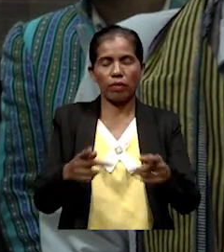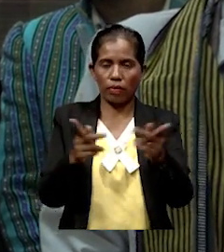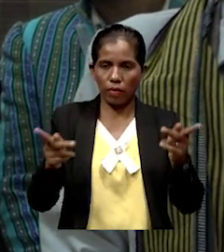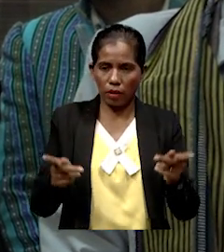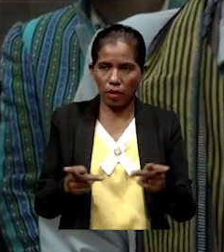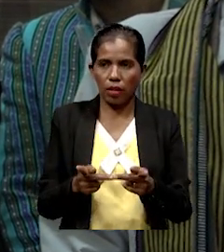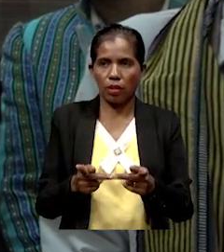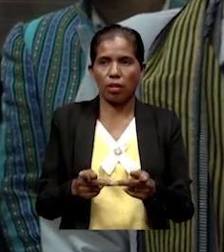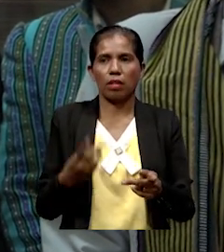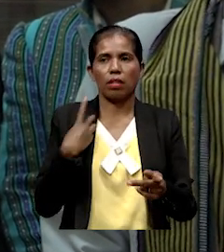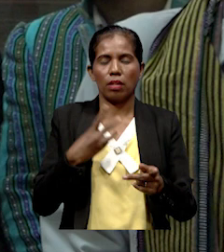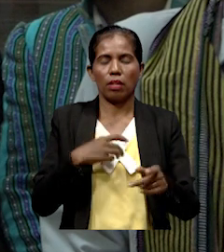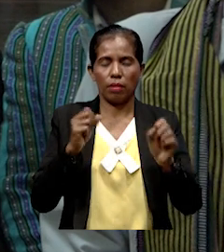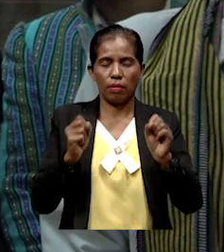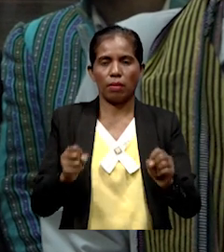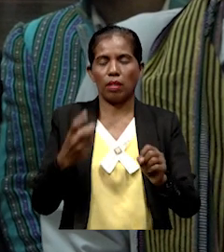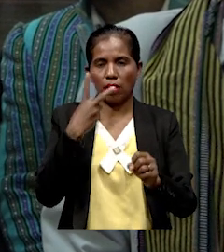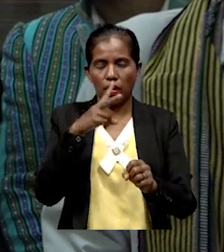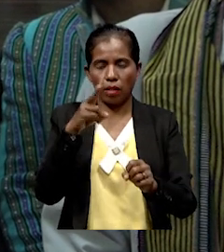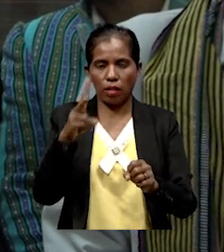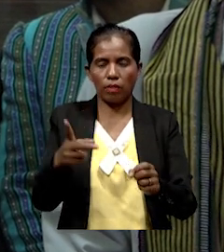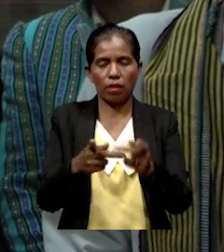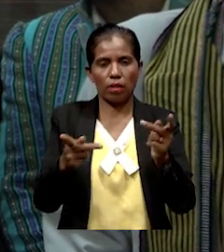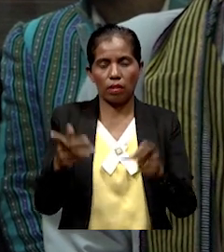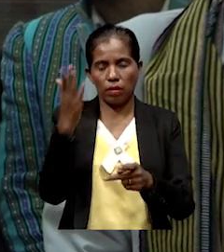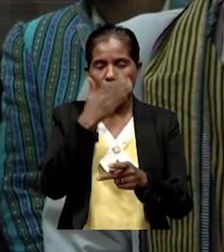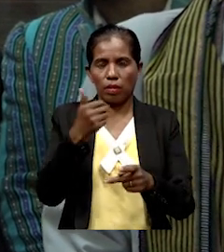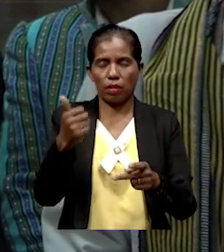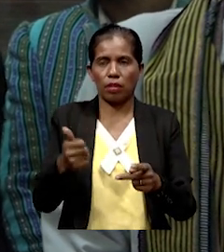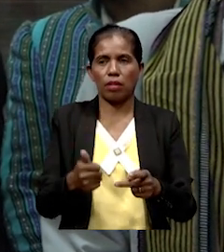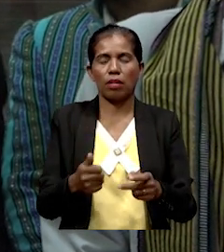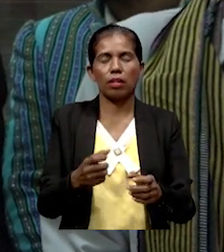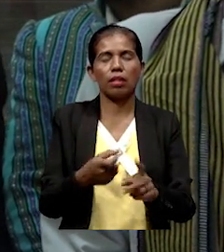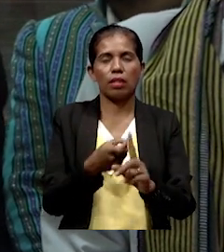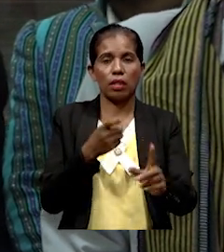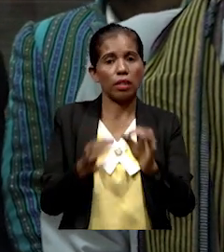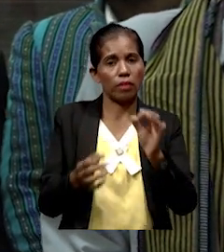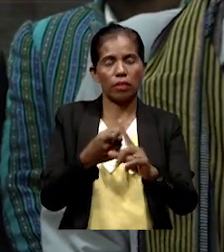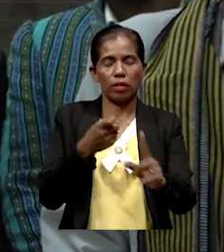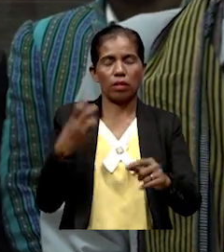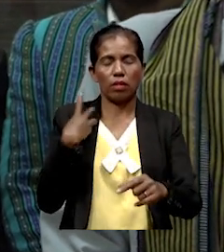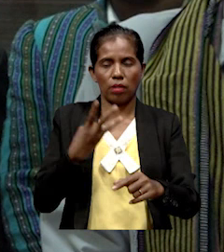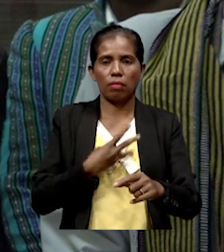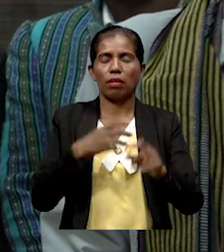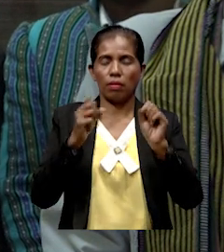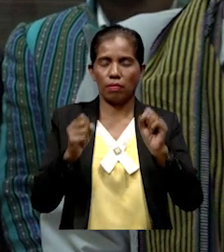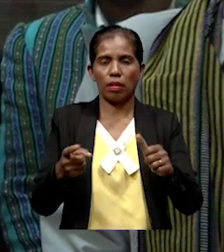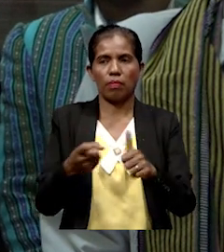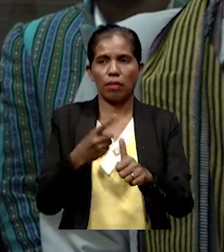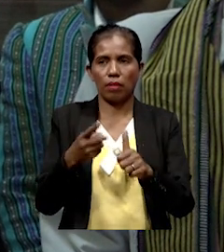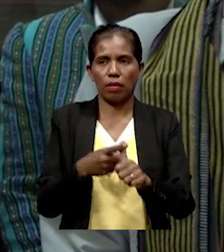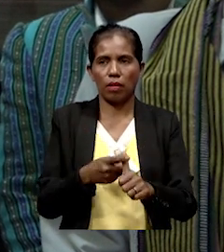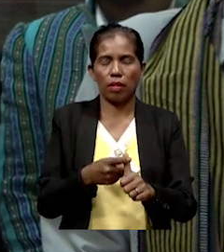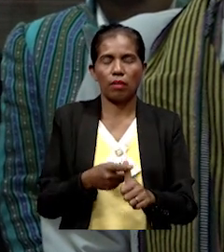memang perlu sentuhan yang ke mungkin dari kami sudah lebih dulu untuk